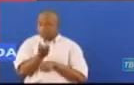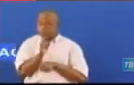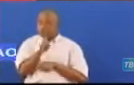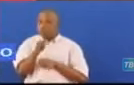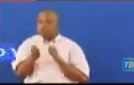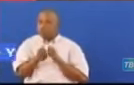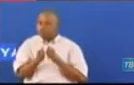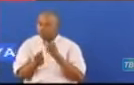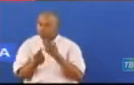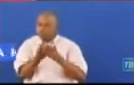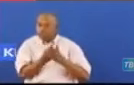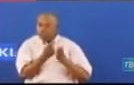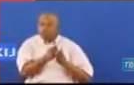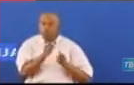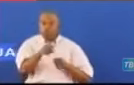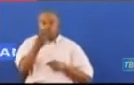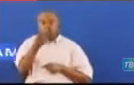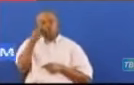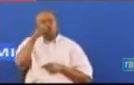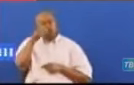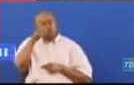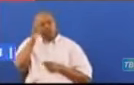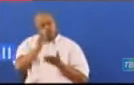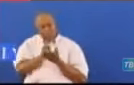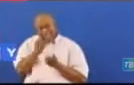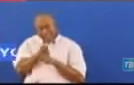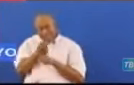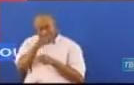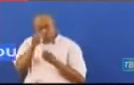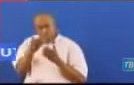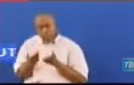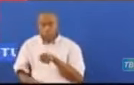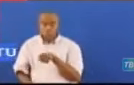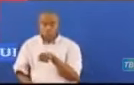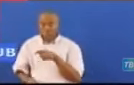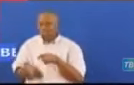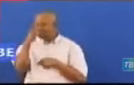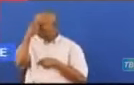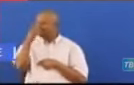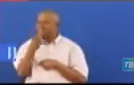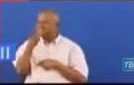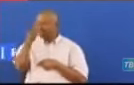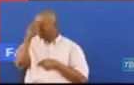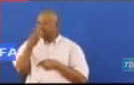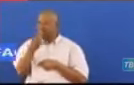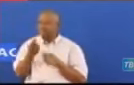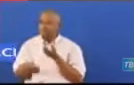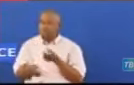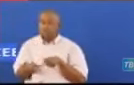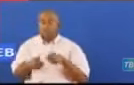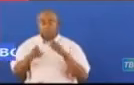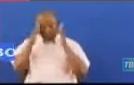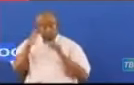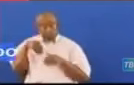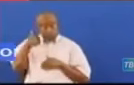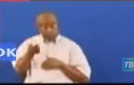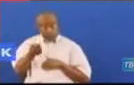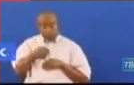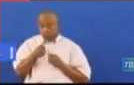mambo yanatokea hapa mtu unashindwa kuelewa huyu ninayemjua, unajiuliza maswali. Lakini mheshimiwa speaker, baada ya kusema